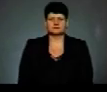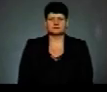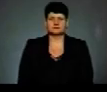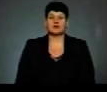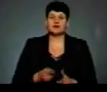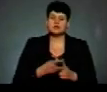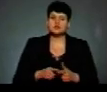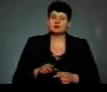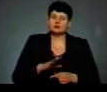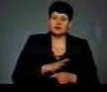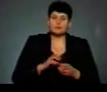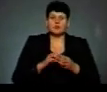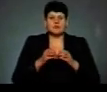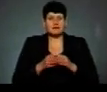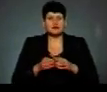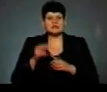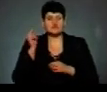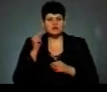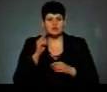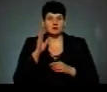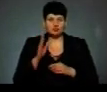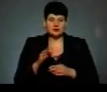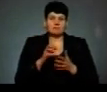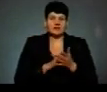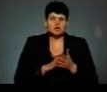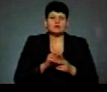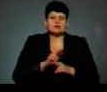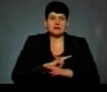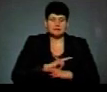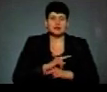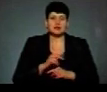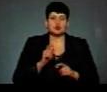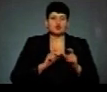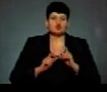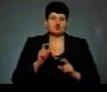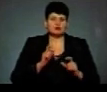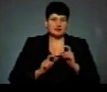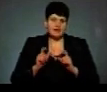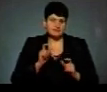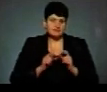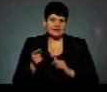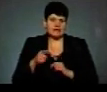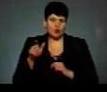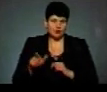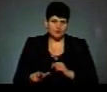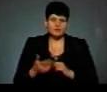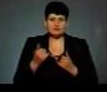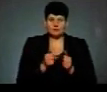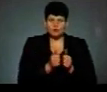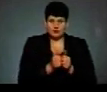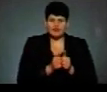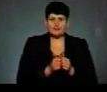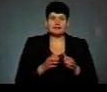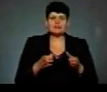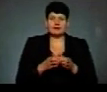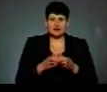Чи могли проблеми з навчанням стати причиною загибелі іноземної студентки у Тернополі? Про це йтиметься сьогодні у програмі «Тема дня». Поряд зі мною декан